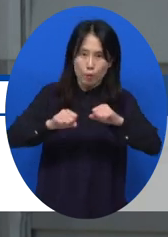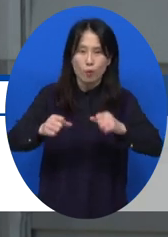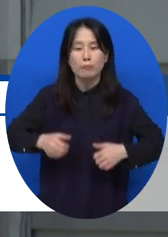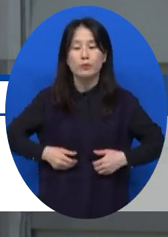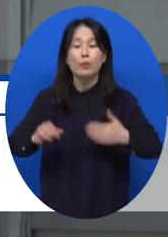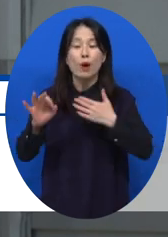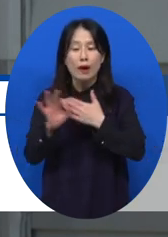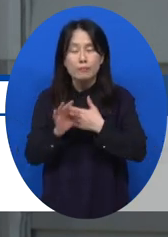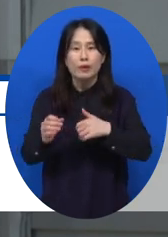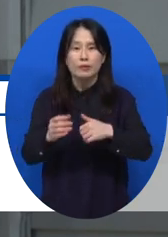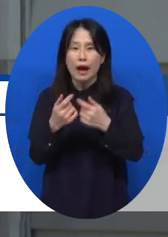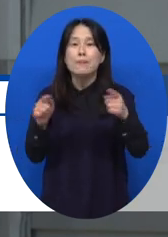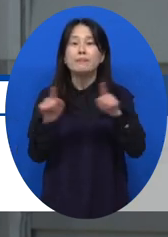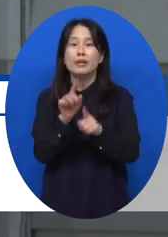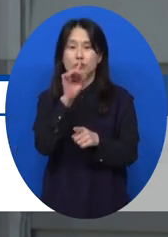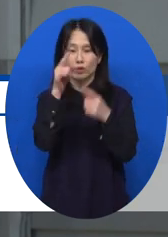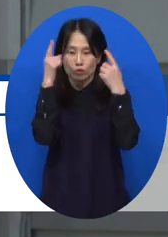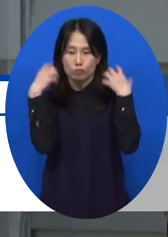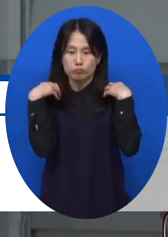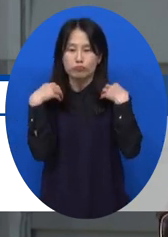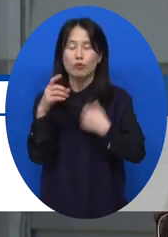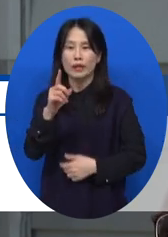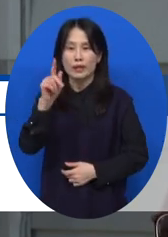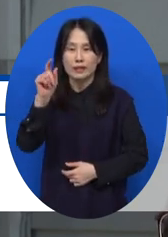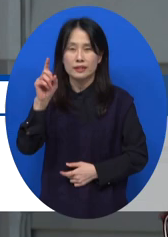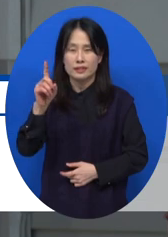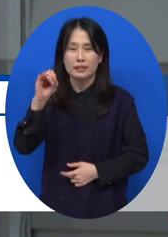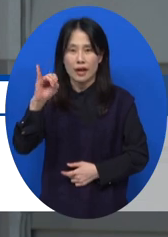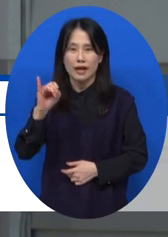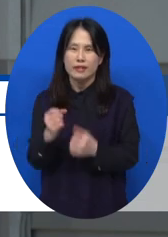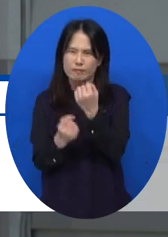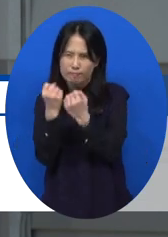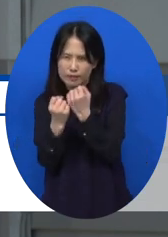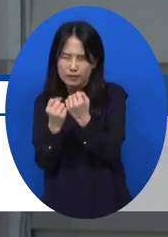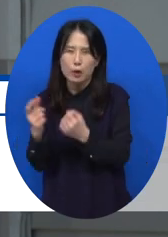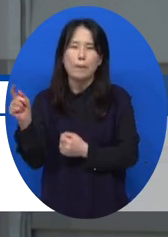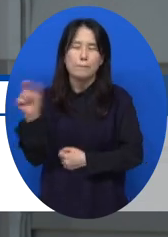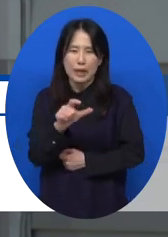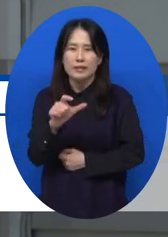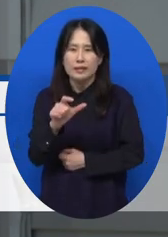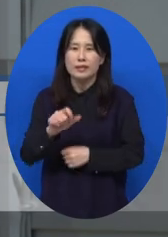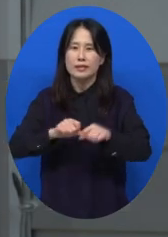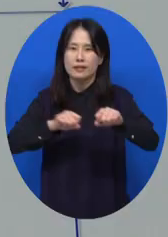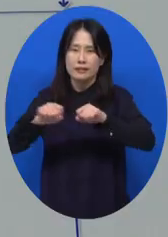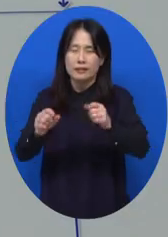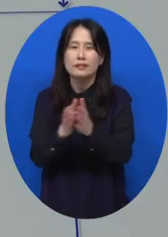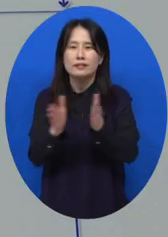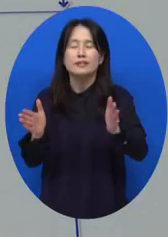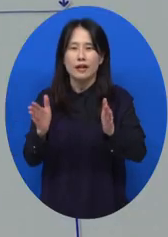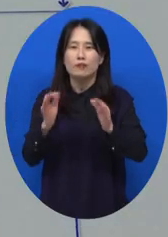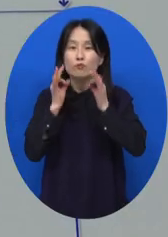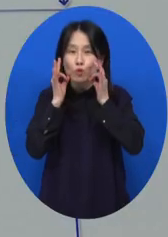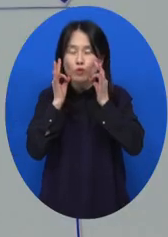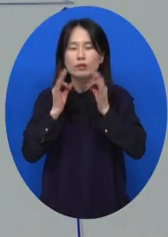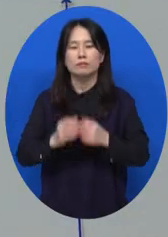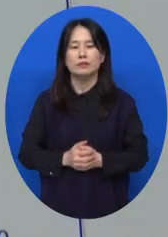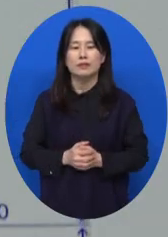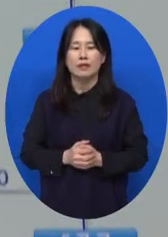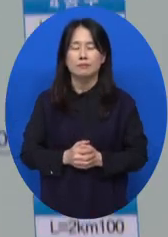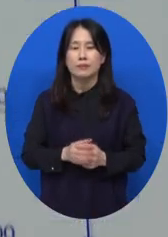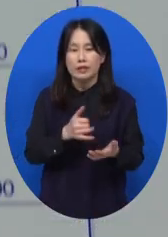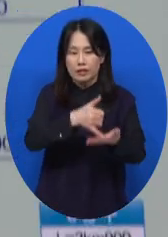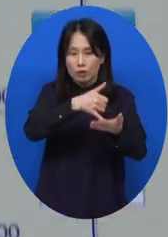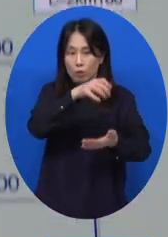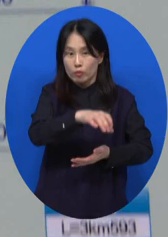함께 중앙정부와 또 KDI까지 설득을 해가지고 빠른 시간 내에 할 수 있도록 하겠습니다. 동인선은